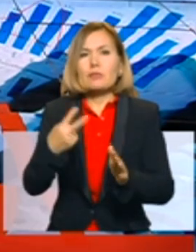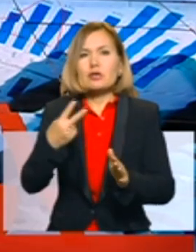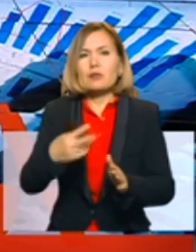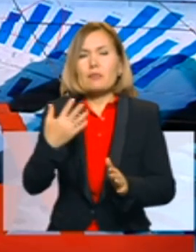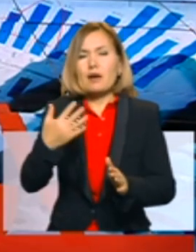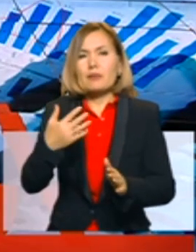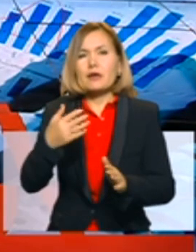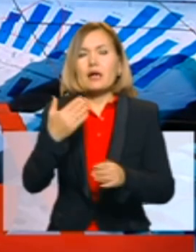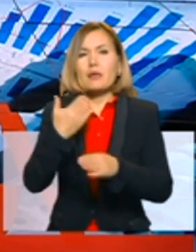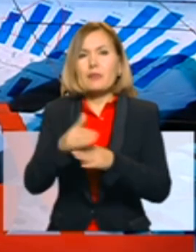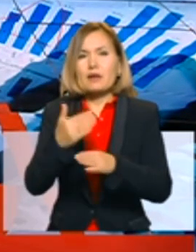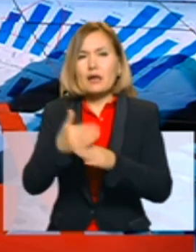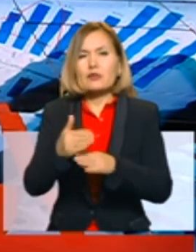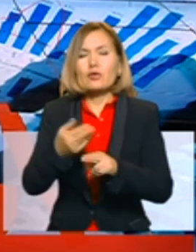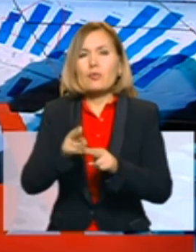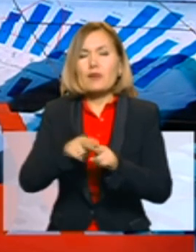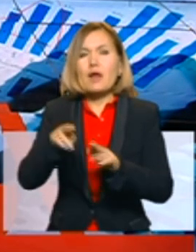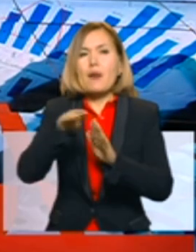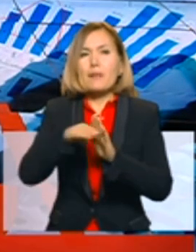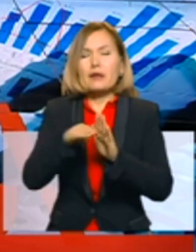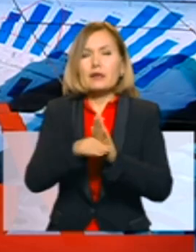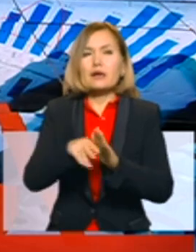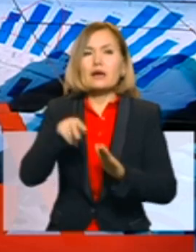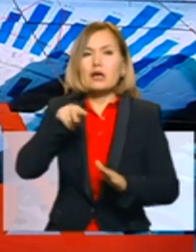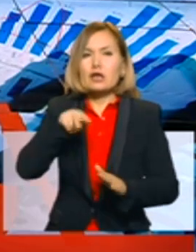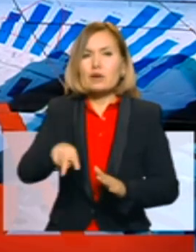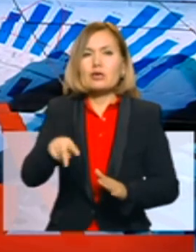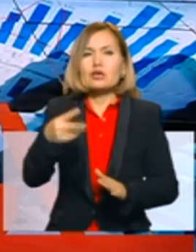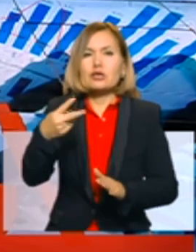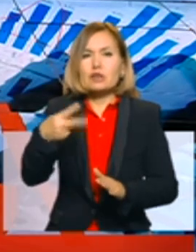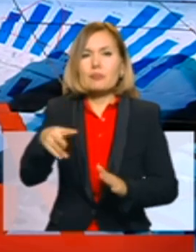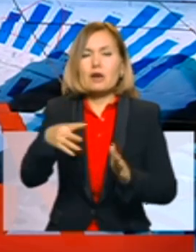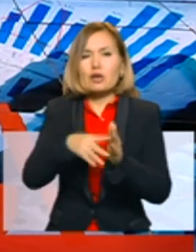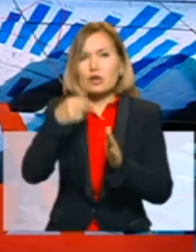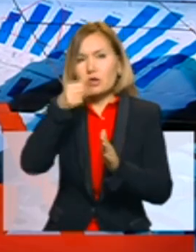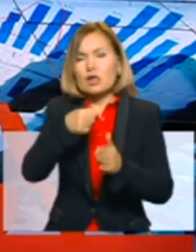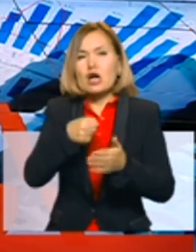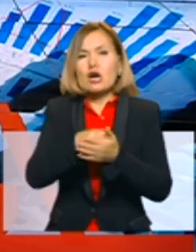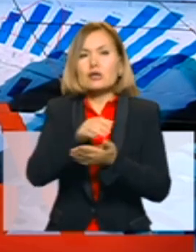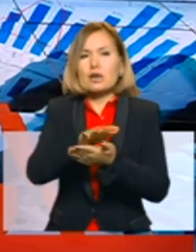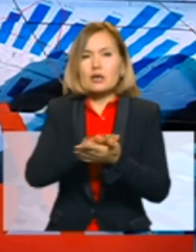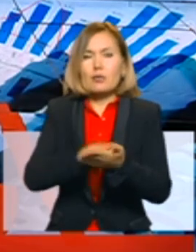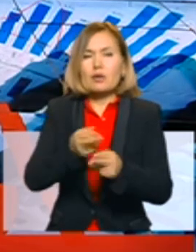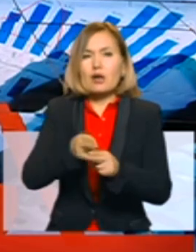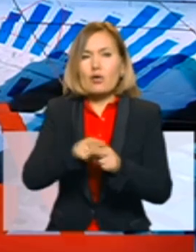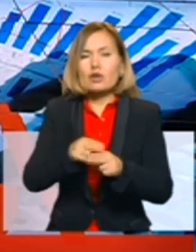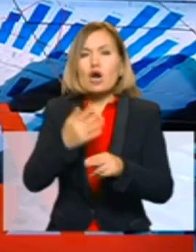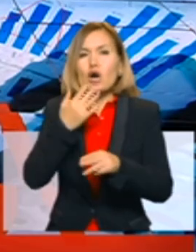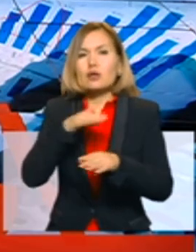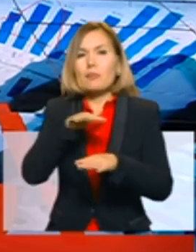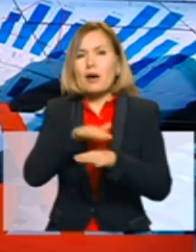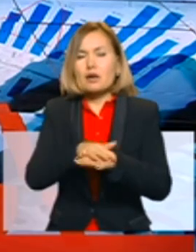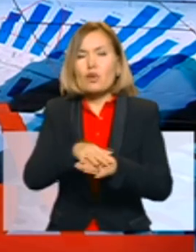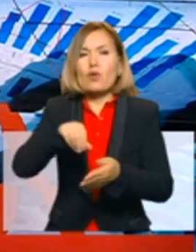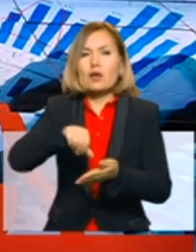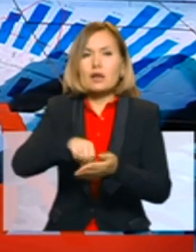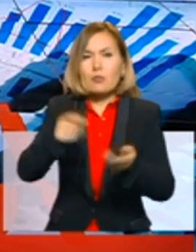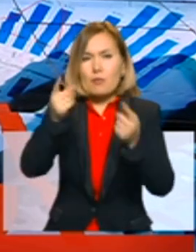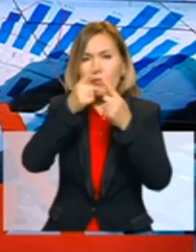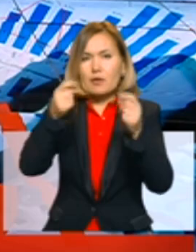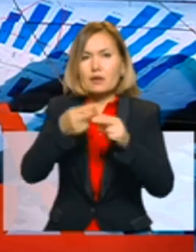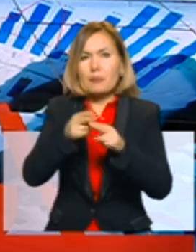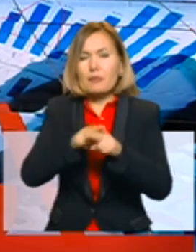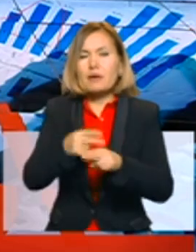7-20-25 ипотекалық несиелендіру бағдарламасы 2029 жылға дейін жалғасады. Бұл туралы Ұлттық банктің